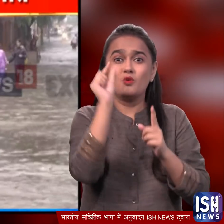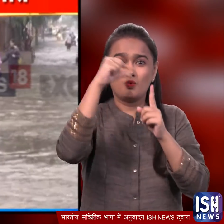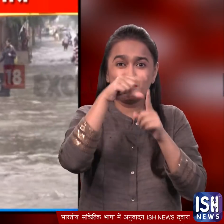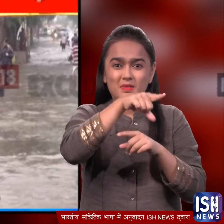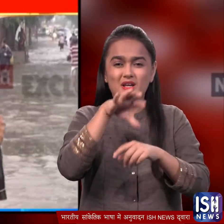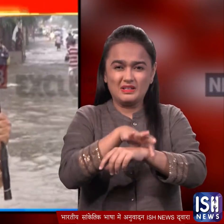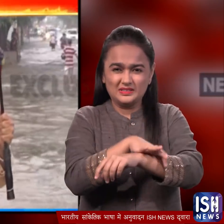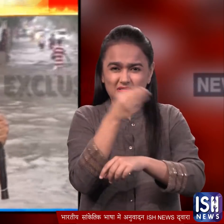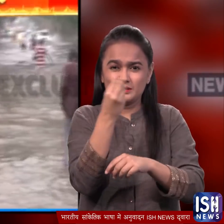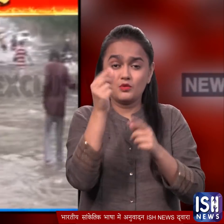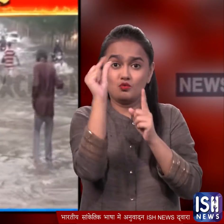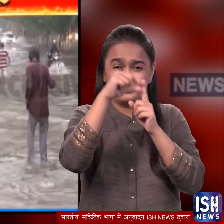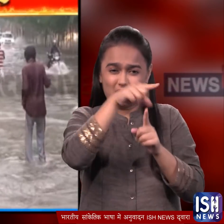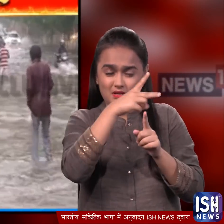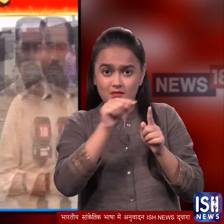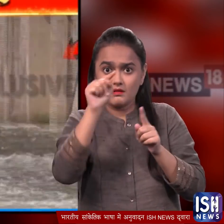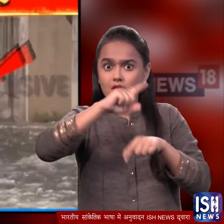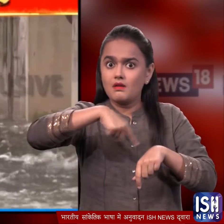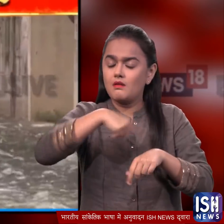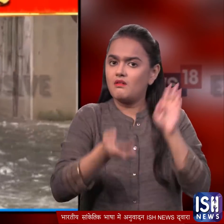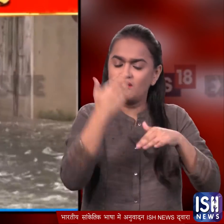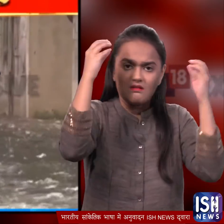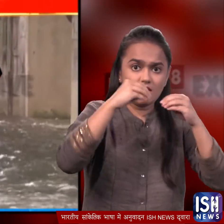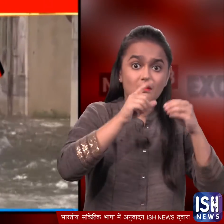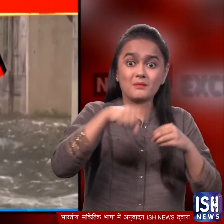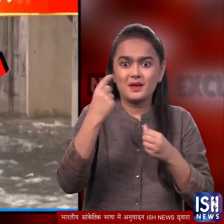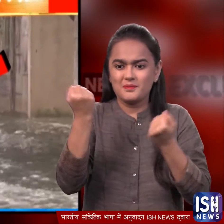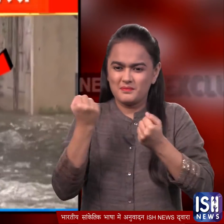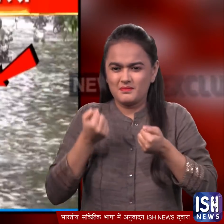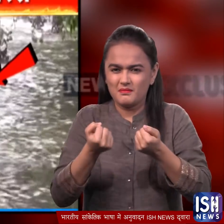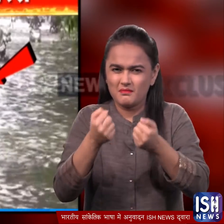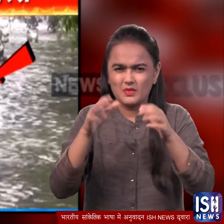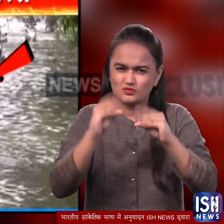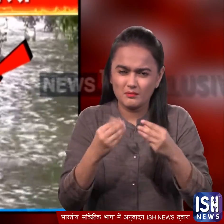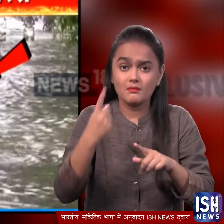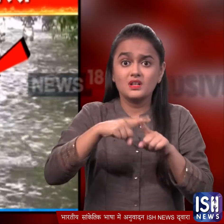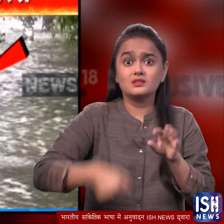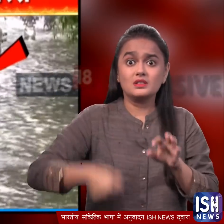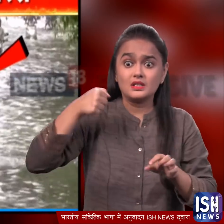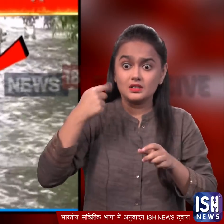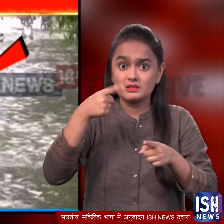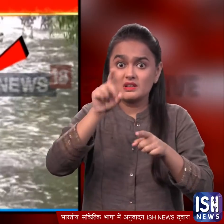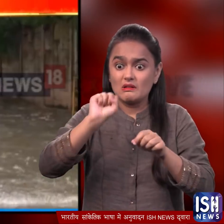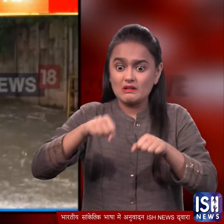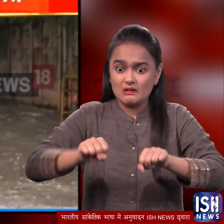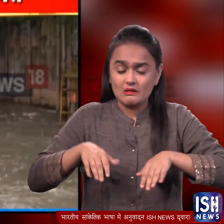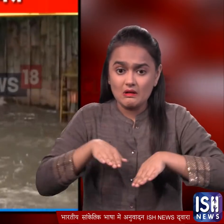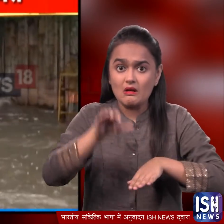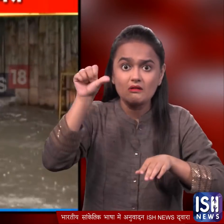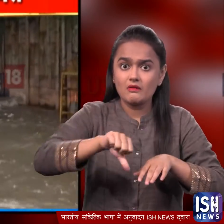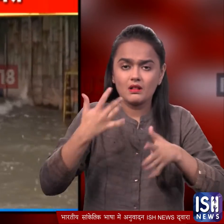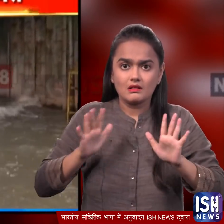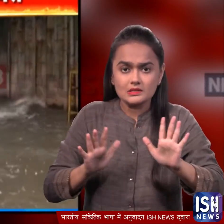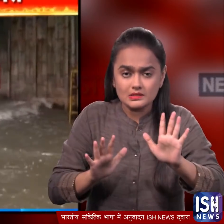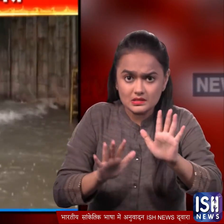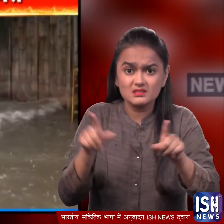के कई जिलों में पिछले कई घंटों से बारिश हो रही है। पानी में फंसकर बंद हो जाने के बाद एक ऑटो रिक्शा को उसका ड्राइवर धक्का देते दिखाई दिया। इसी तरह एक